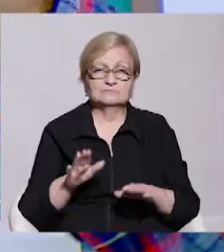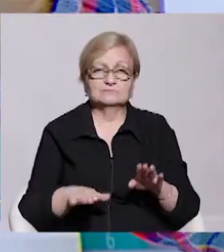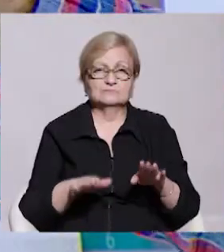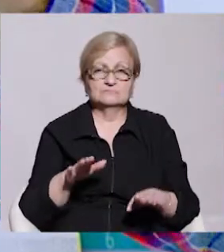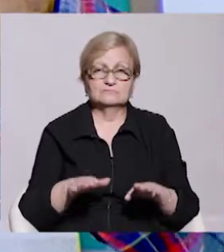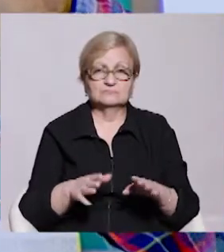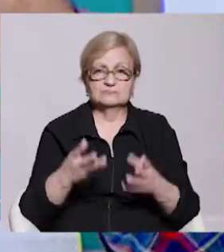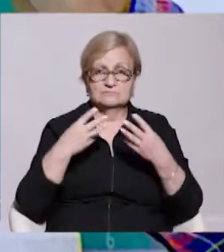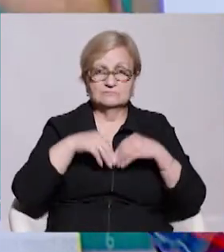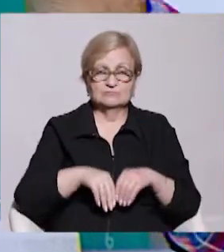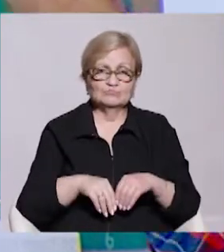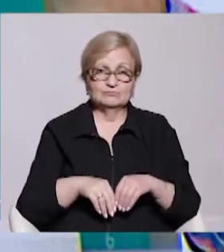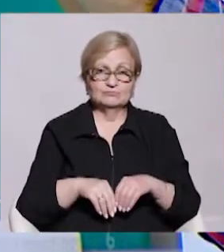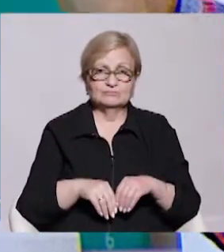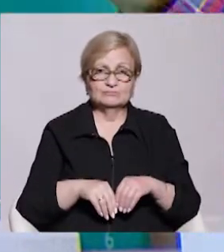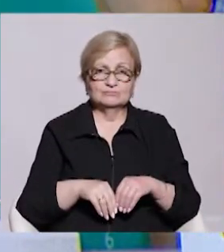კილოგრამს შეჭამს